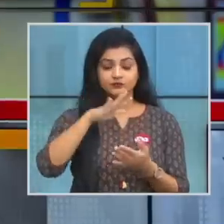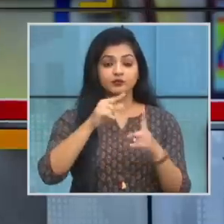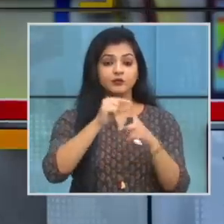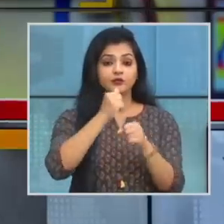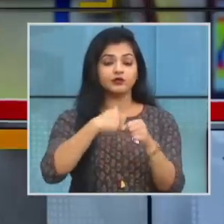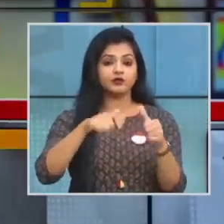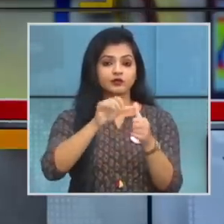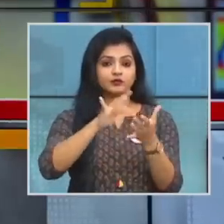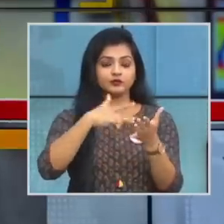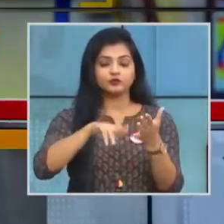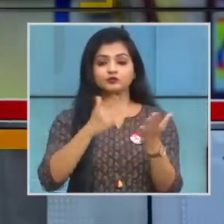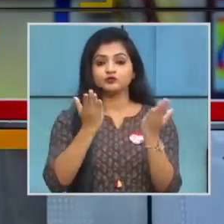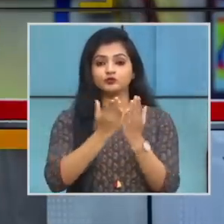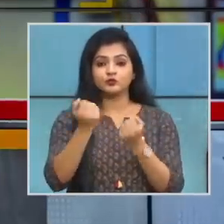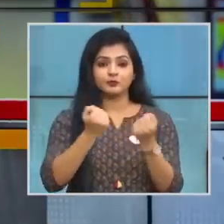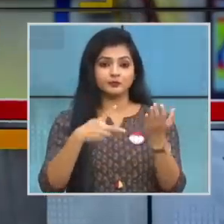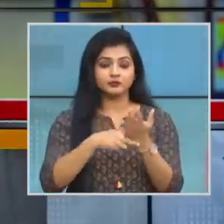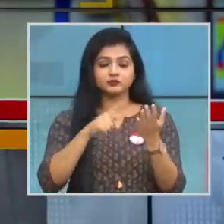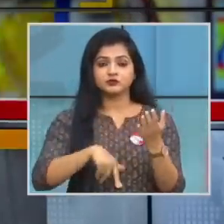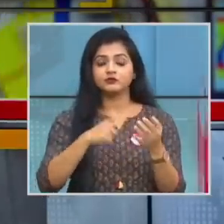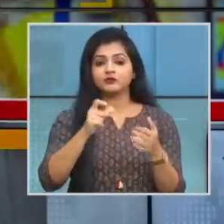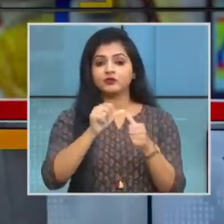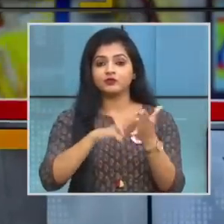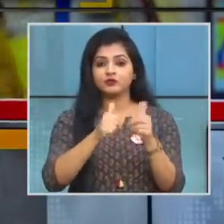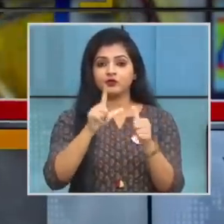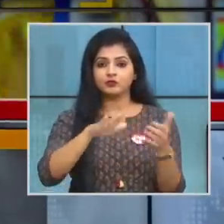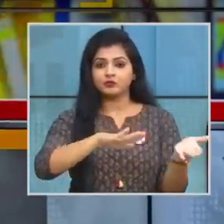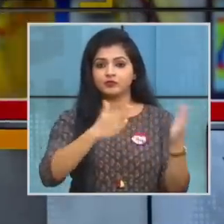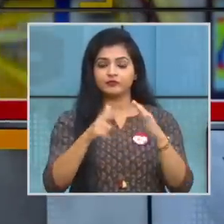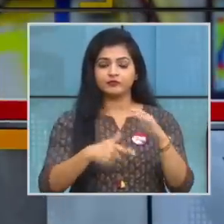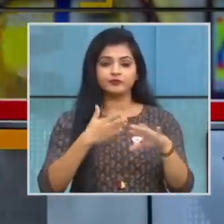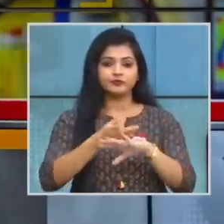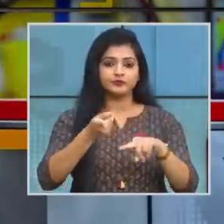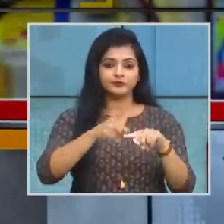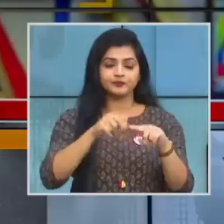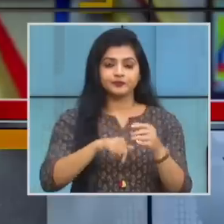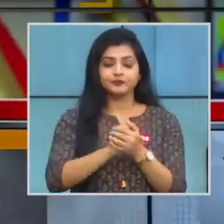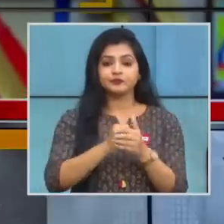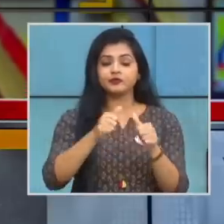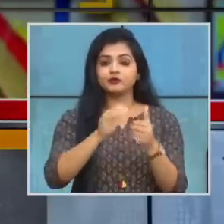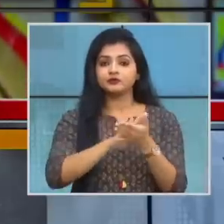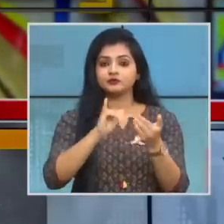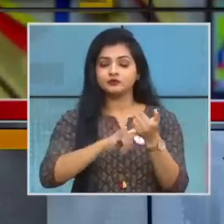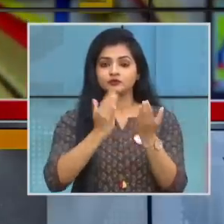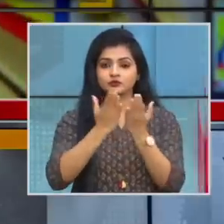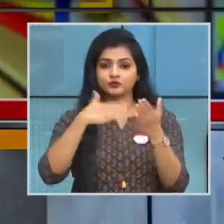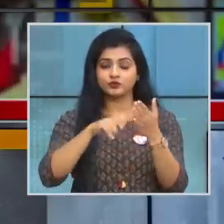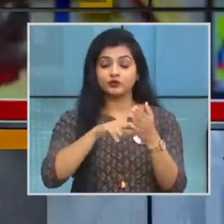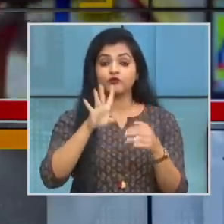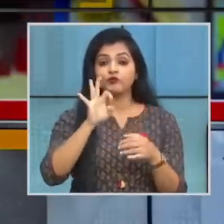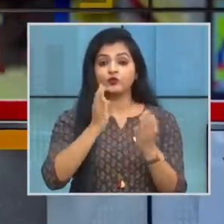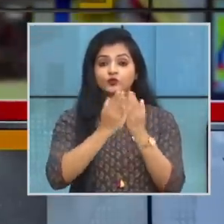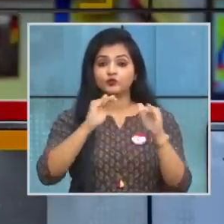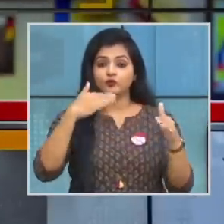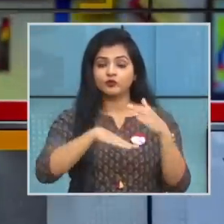പാലക്കാട് ആലത്തൂർ കാട്ടുശ്ശേരിയിൽ സ്കൂൾ ബസ് കനാലിലേക്ക് മറിഞ്ഞ അപകടം. ASM HSSലെ ബസ്സാണ് മറിഞ്ഞത്. ബസ്സിൽ 40ഓളം കുട്ടികൾ ഉണ്ടായിരുന്നു. നിഖിൽ